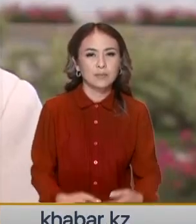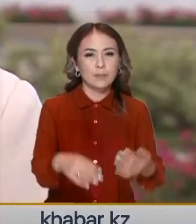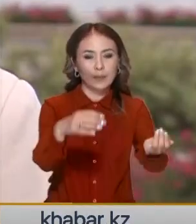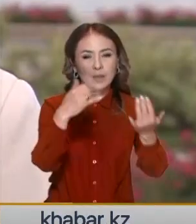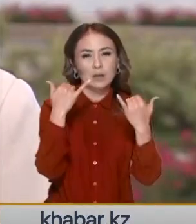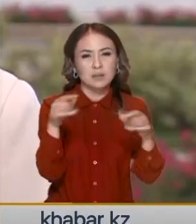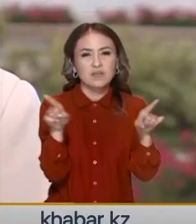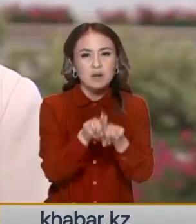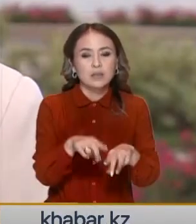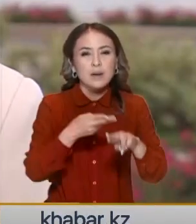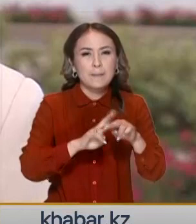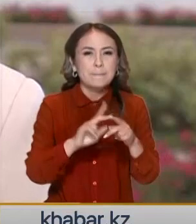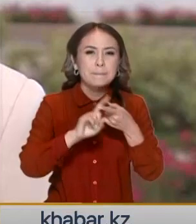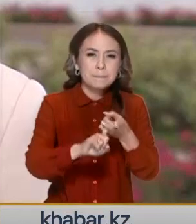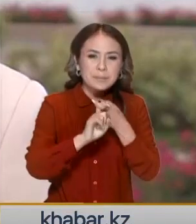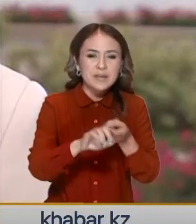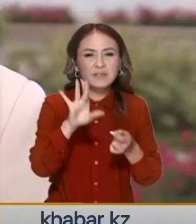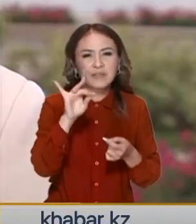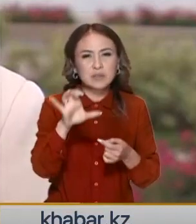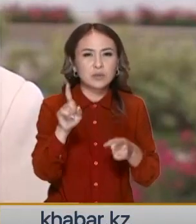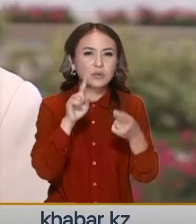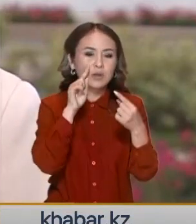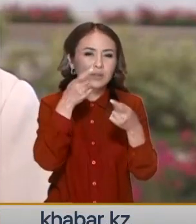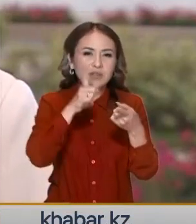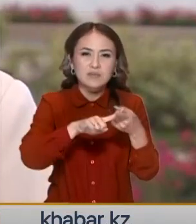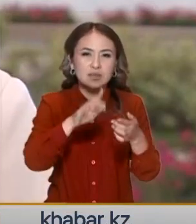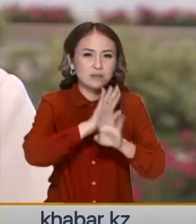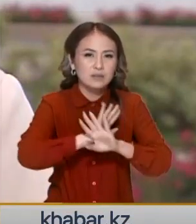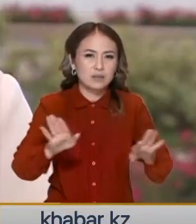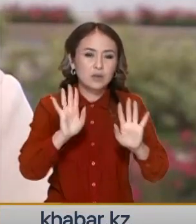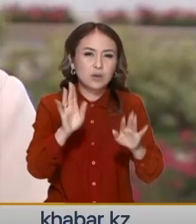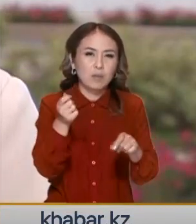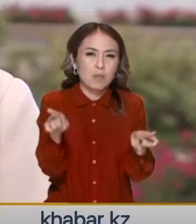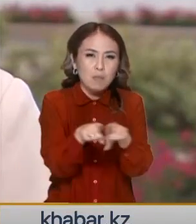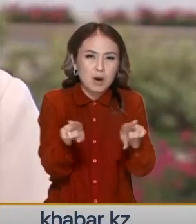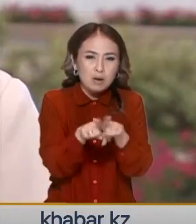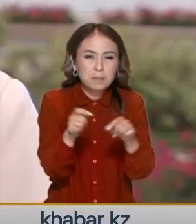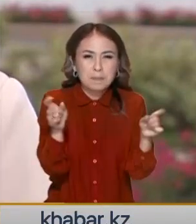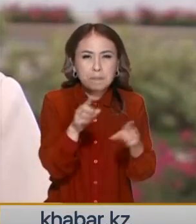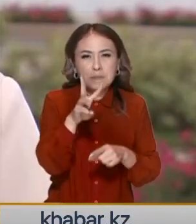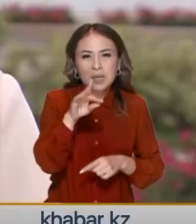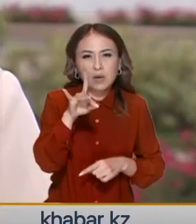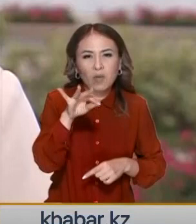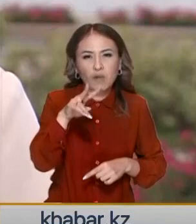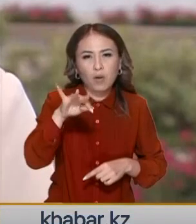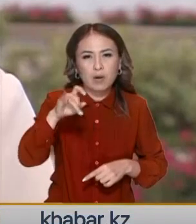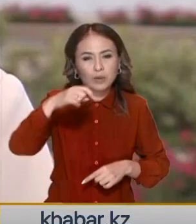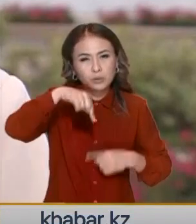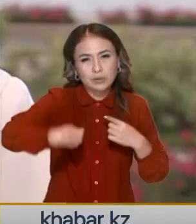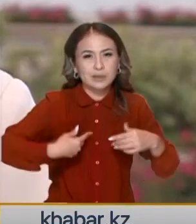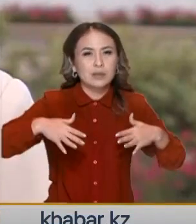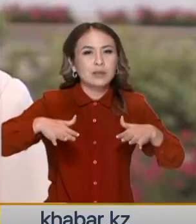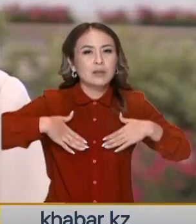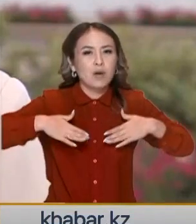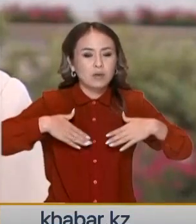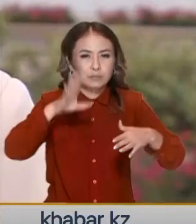Бұл әдеттегі бактерия мен вирустарға тікелей қатысы жоқ. Вирусты індетке ұқсас әдеттен тыс микрофлора. Ол өкпенің төменгі бөлігін зақымдайды.